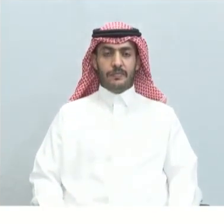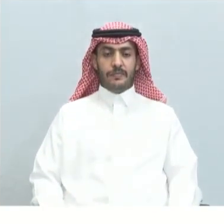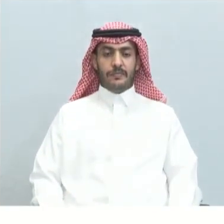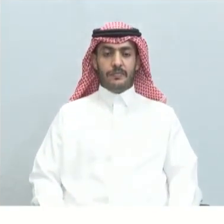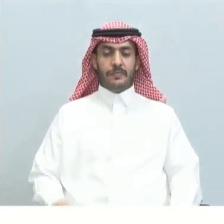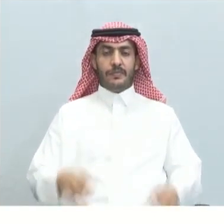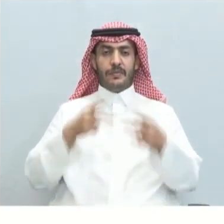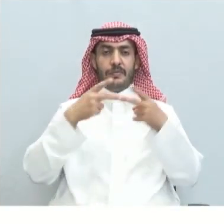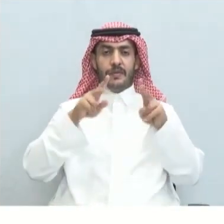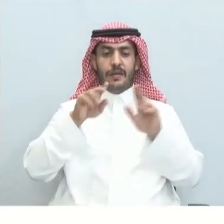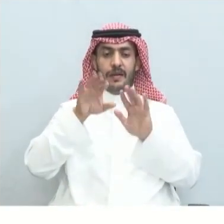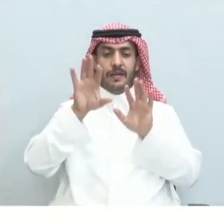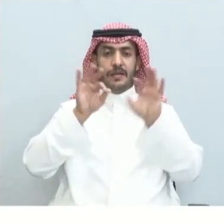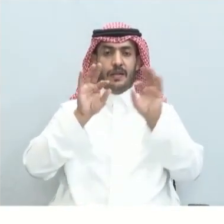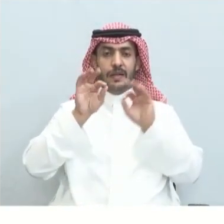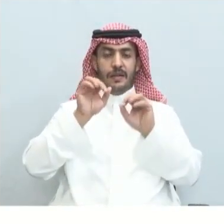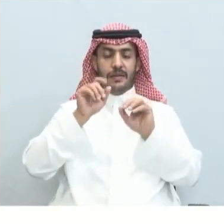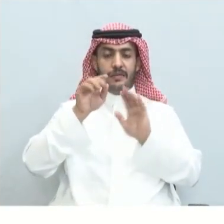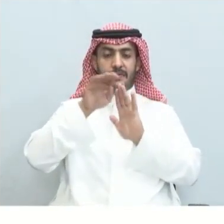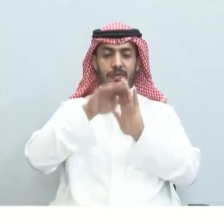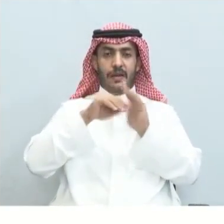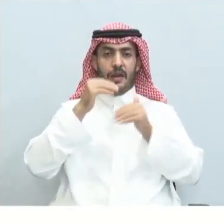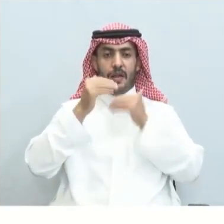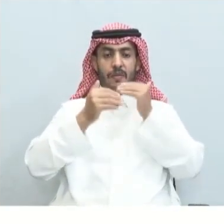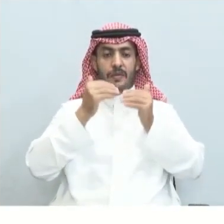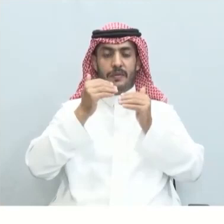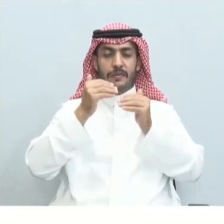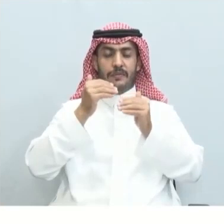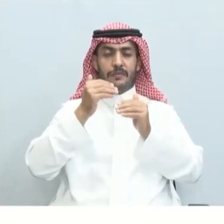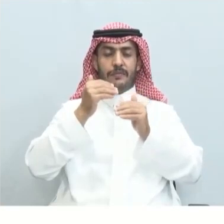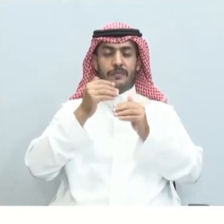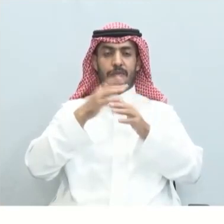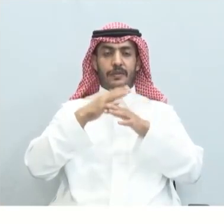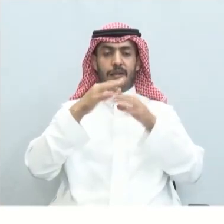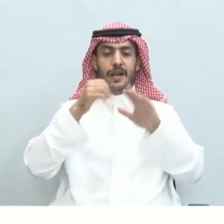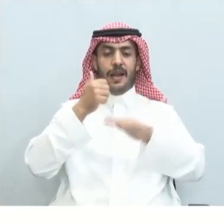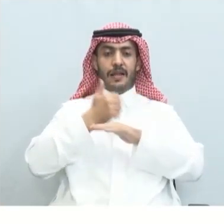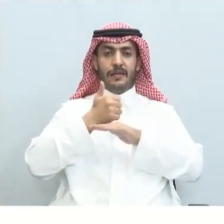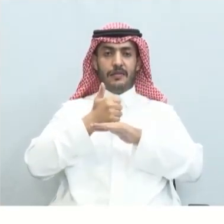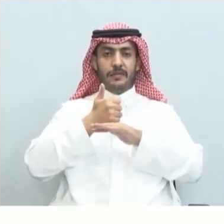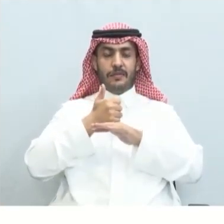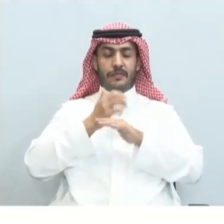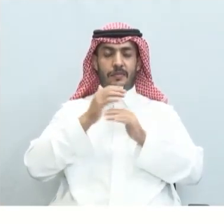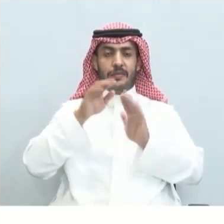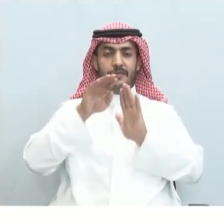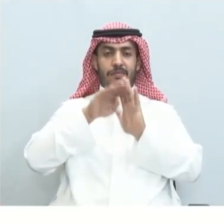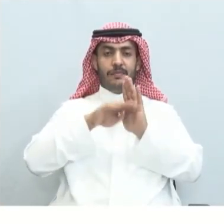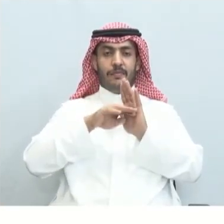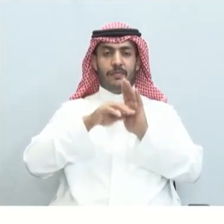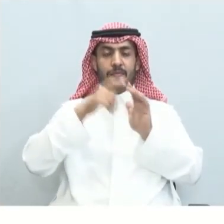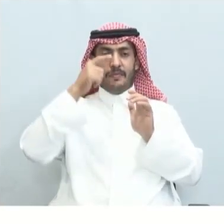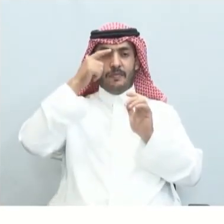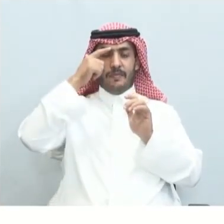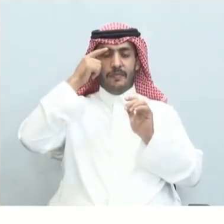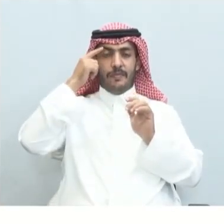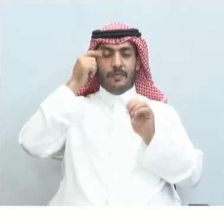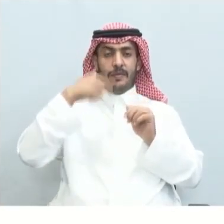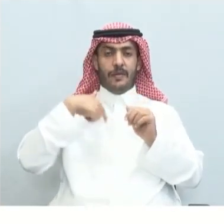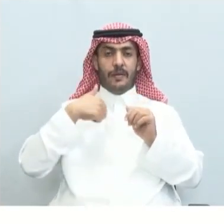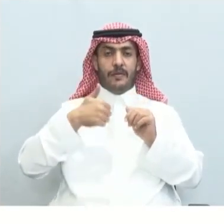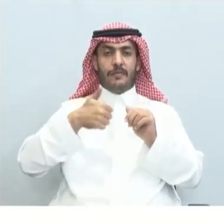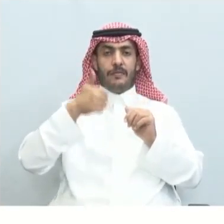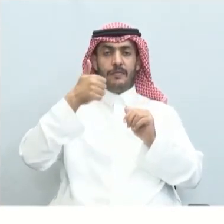ابداوا باختيار الخطوات الاساسيه بالترتيب حتى احصل